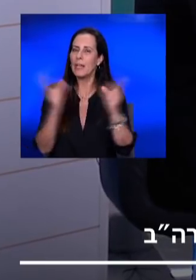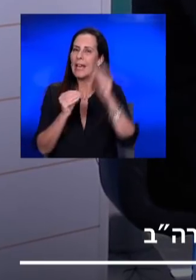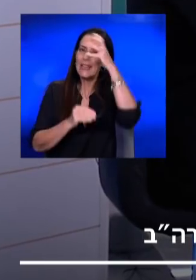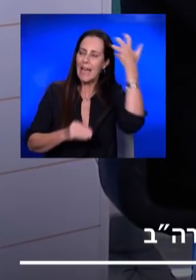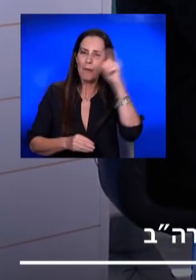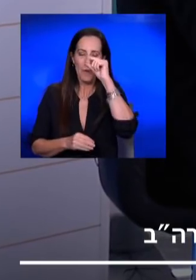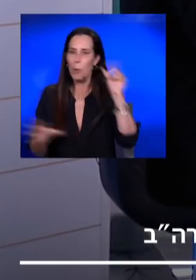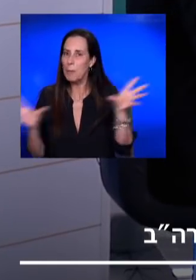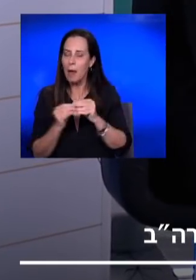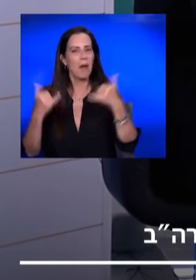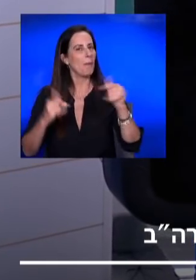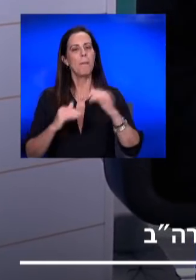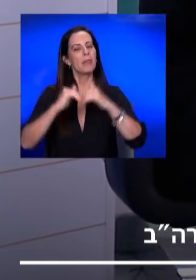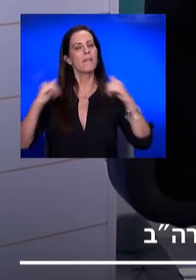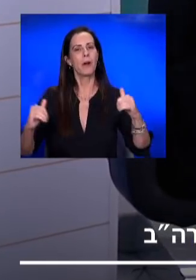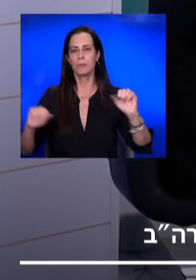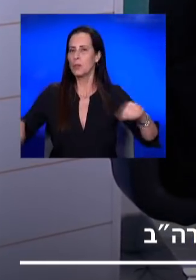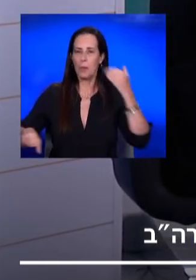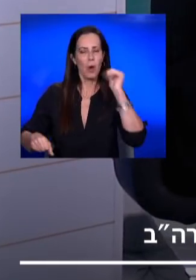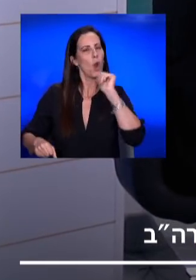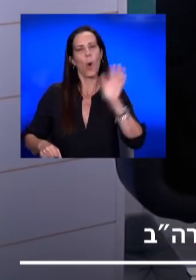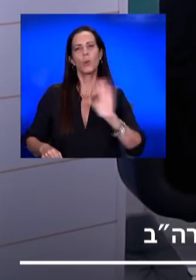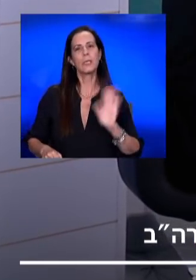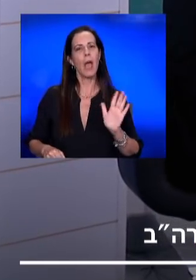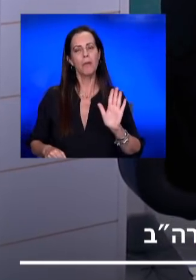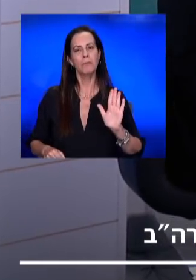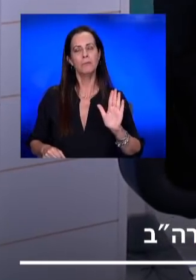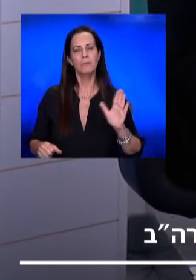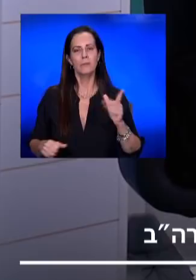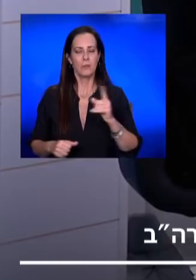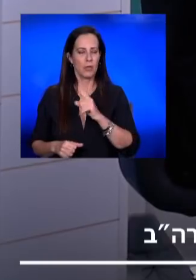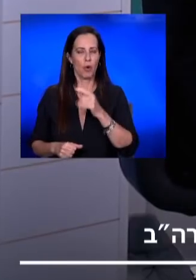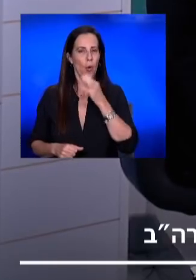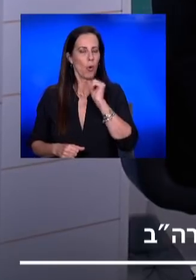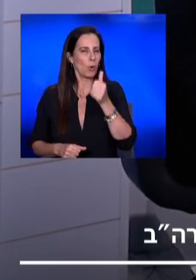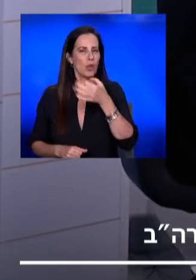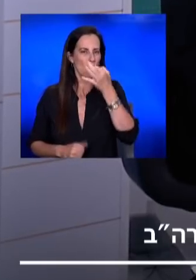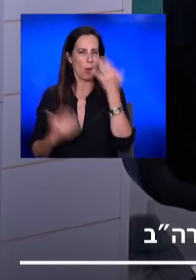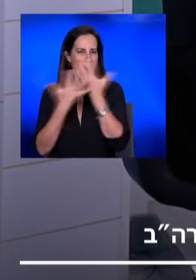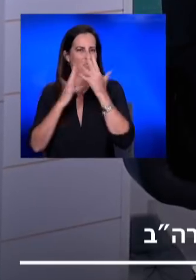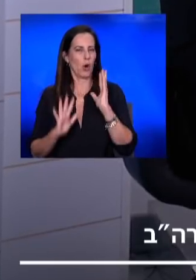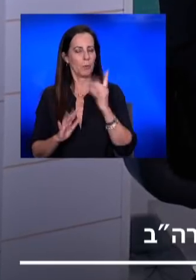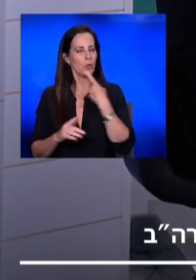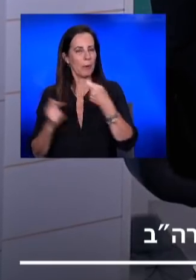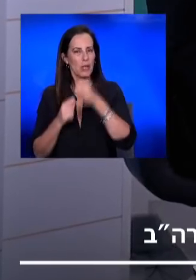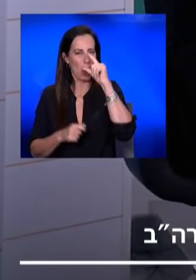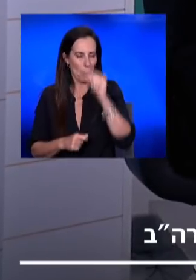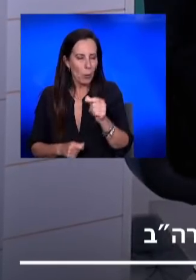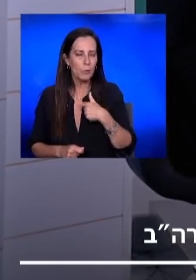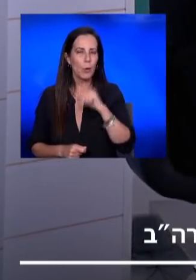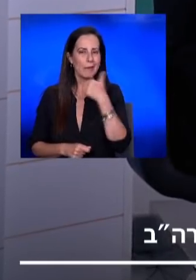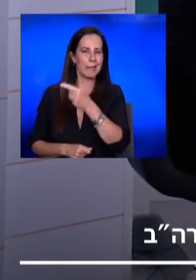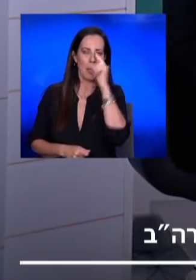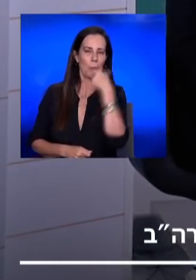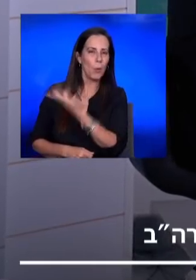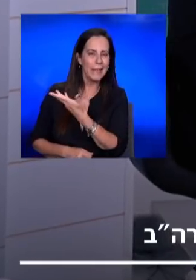ופוטין. הפעם לא, ביידן לא רוצה בעצם להיות מובך על ידי שאלות לגבי דברים שהוא אמר על פוטין, לא רוצה לתת לפוטין את